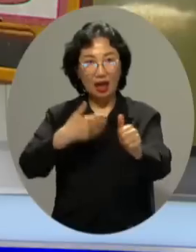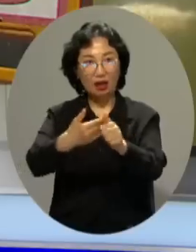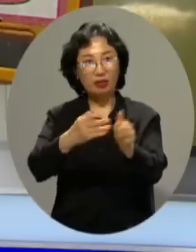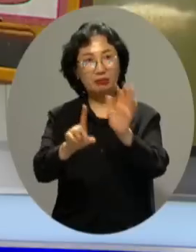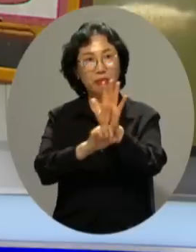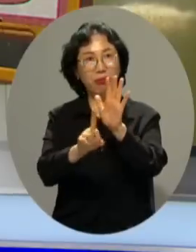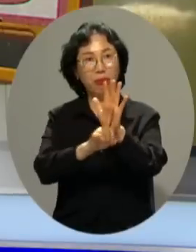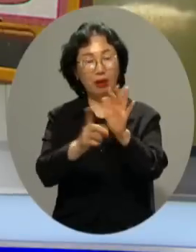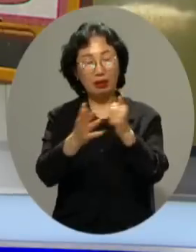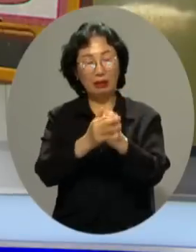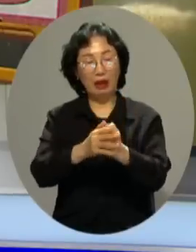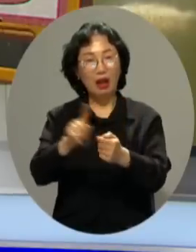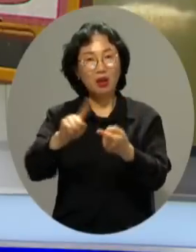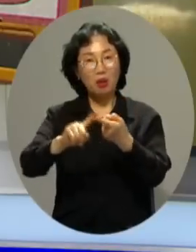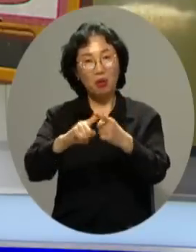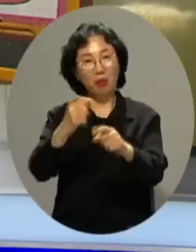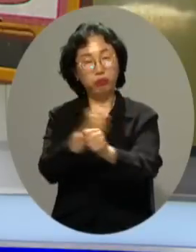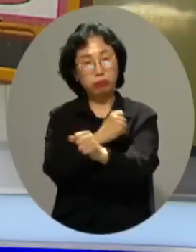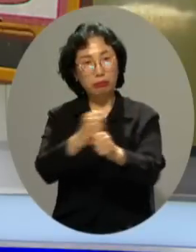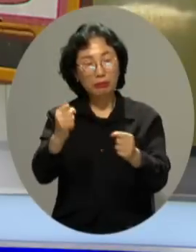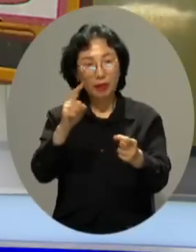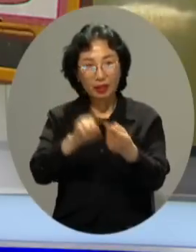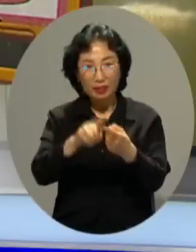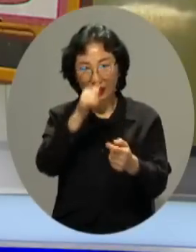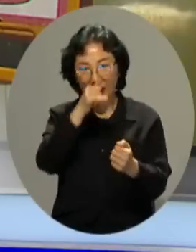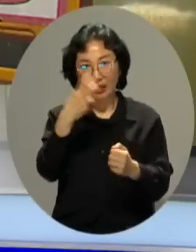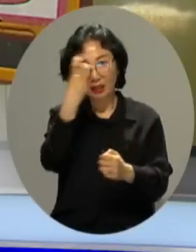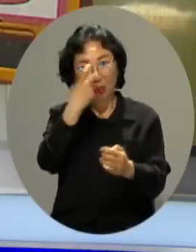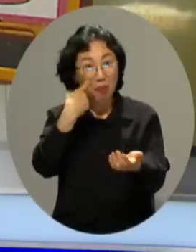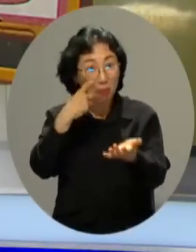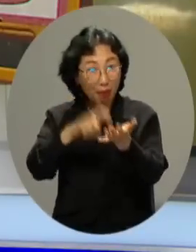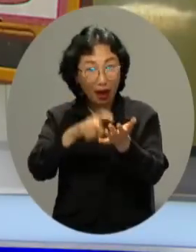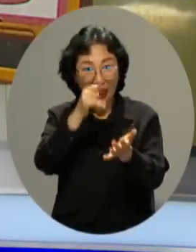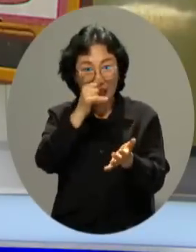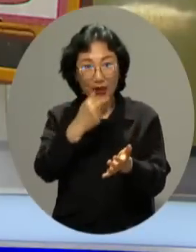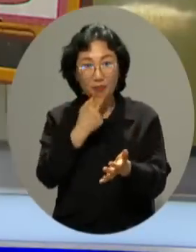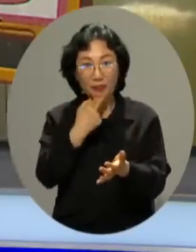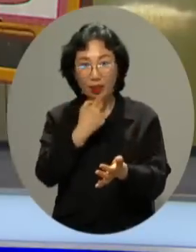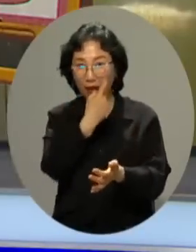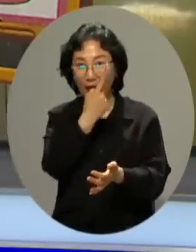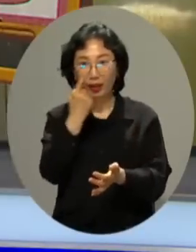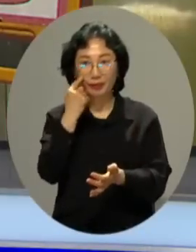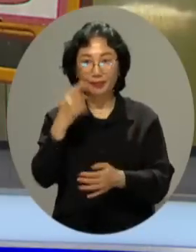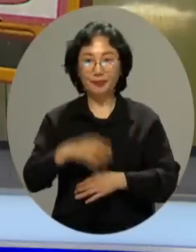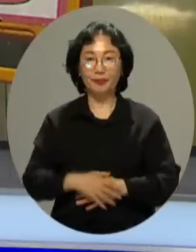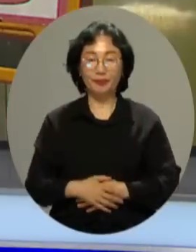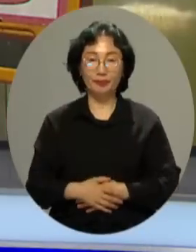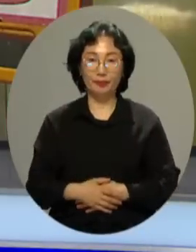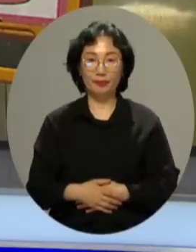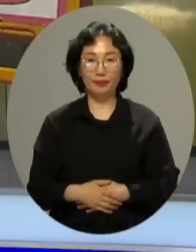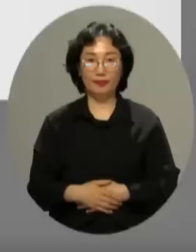짜고 치는 음주 단속에 적발된 직원은 과연 있었을까요? 보도에 이주연 기자입니다.